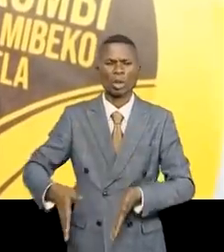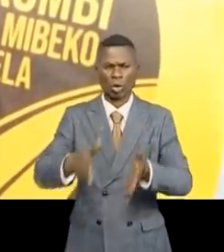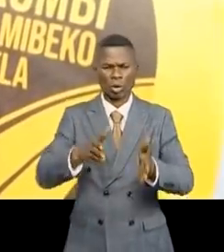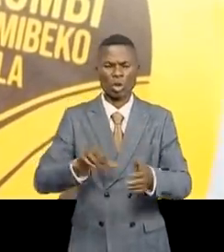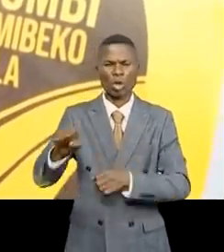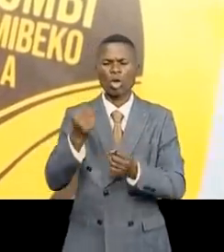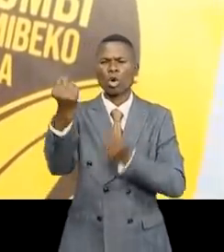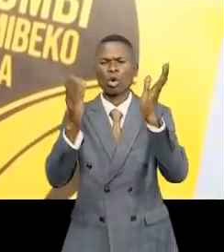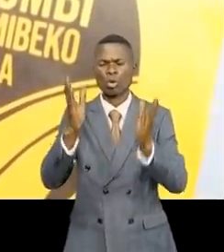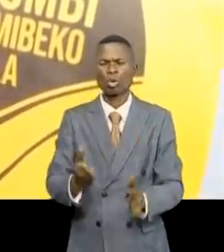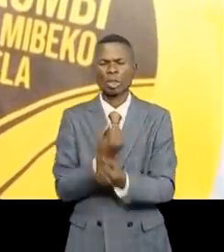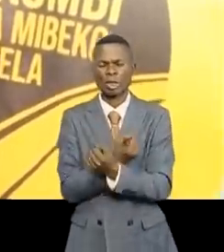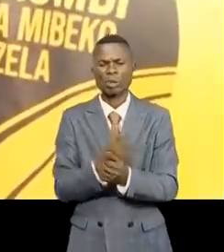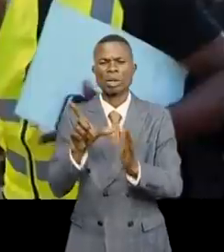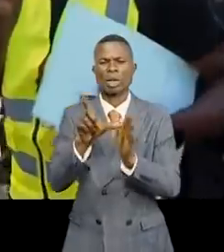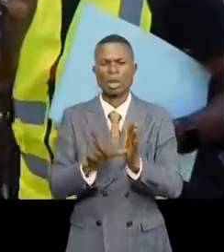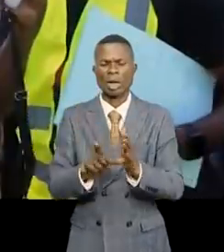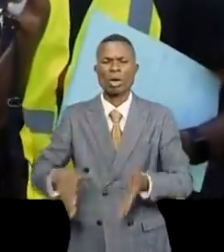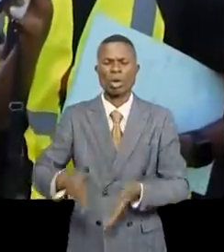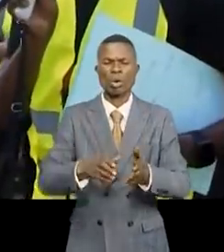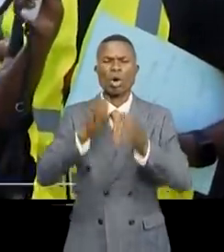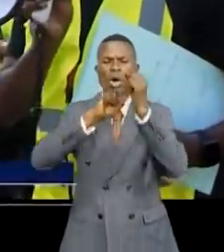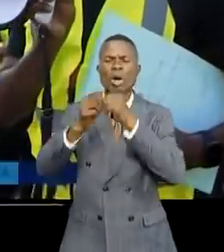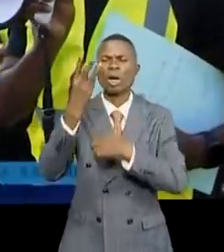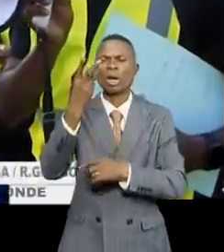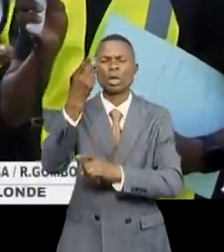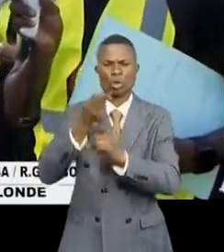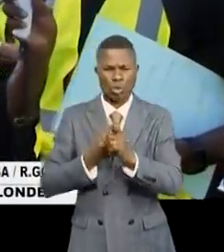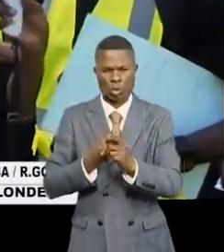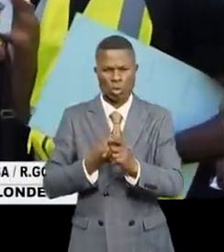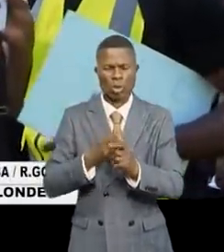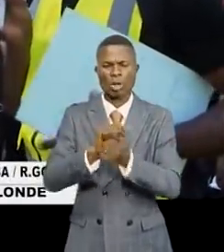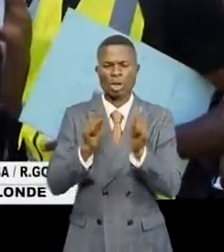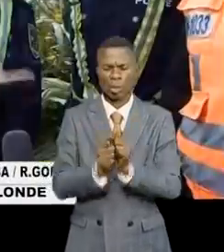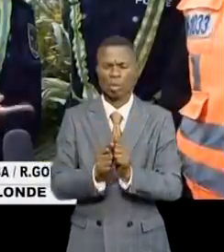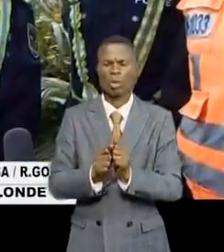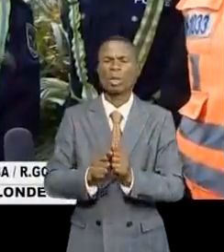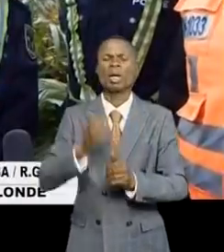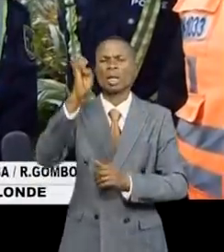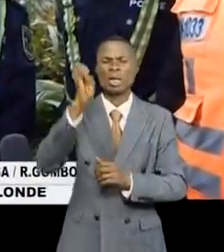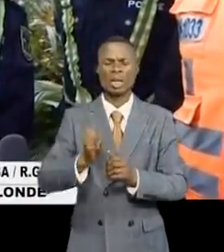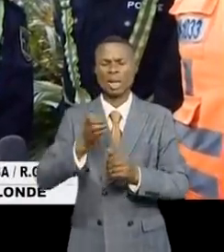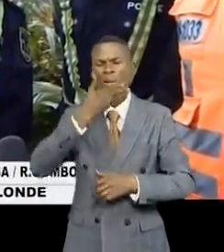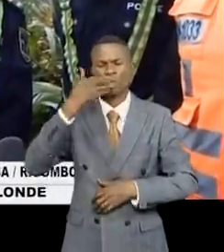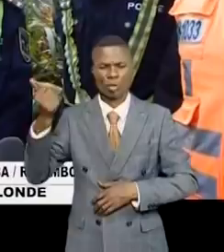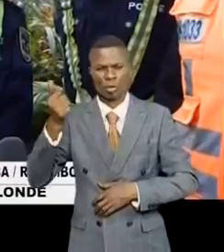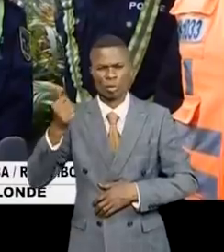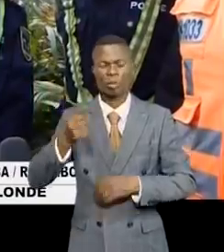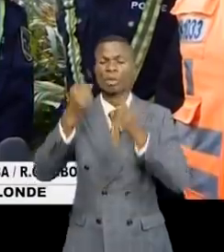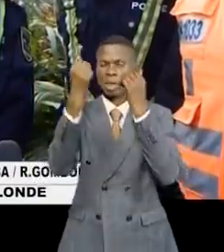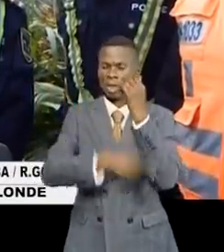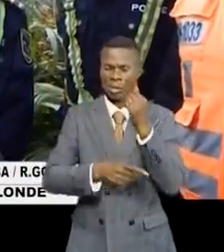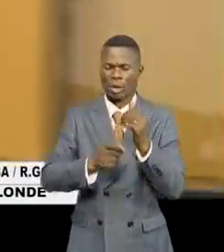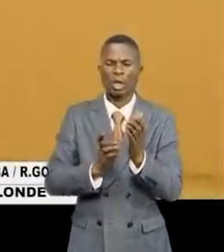conducteur respecter le code de la route. Cette campagne de 3 mois prévoit, dans le cadre de la quinzaine dite de l'excellence, d'infliger des sanctions positives